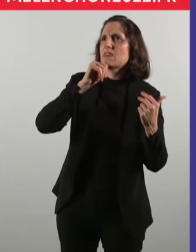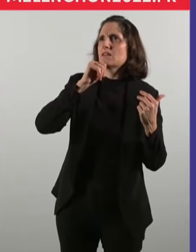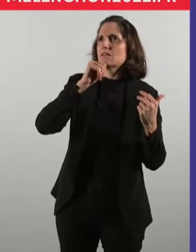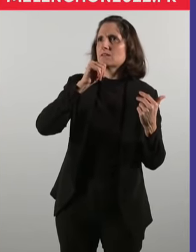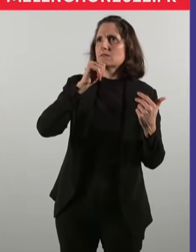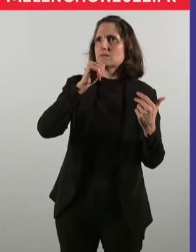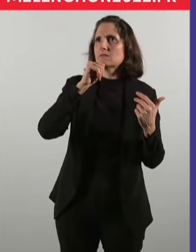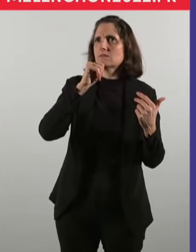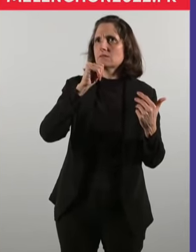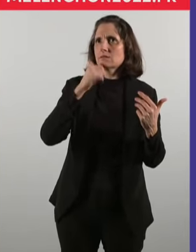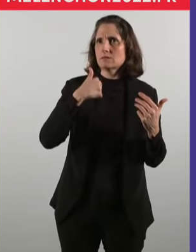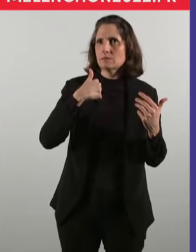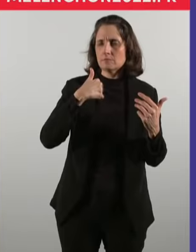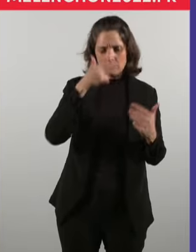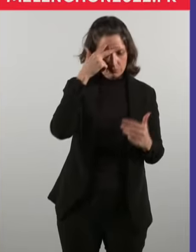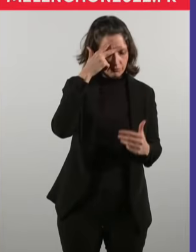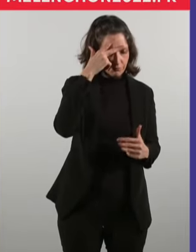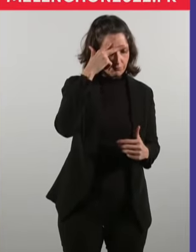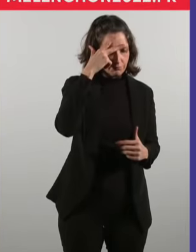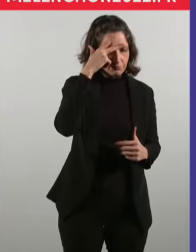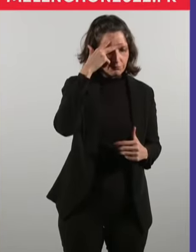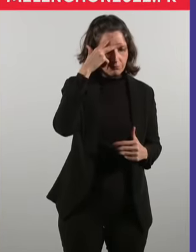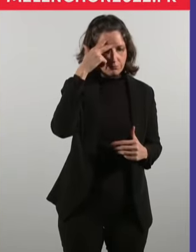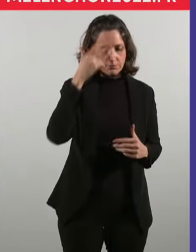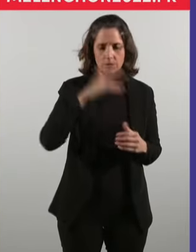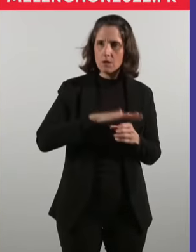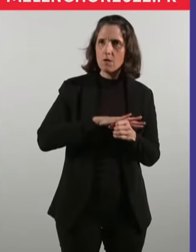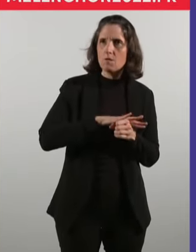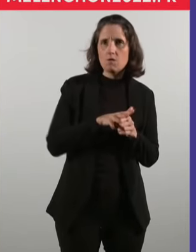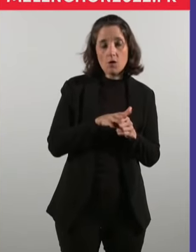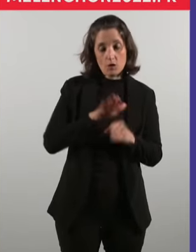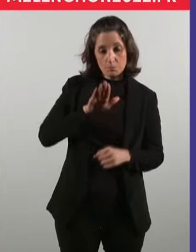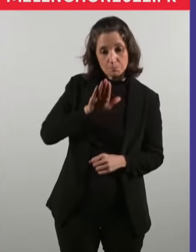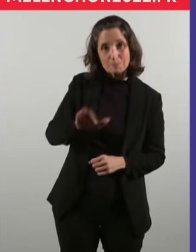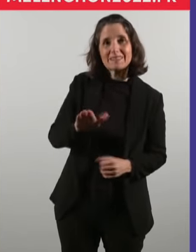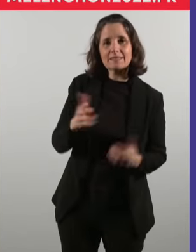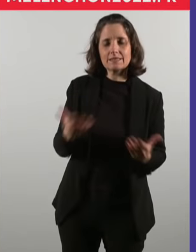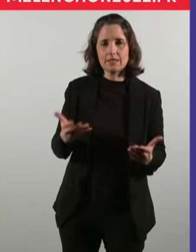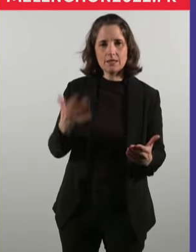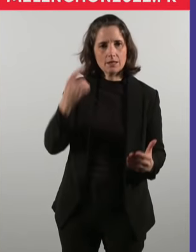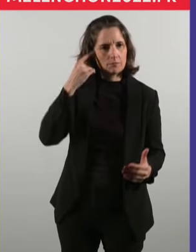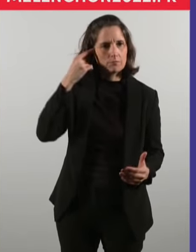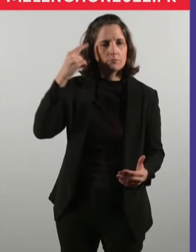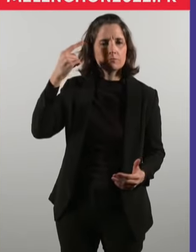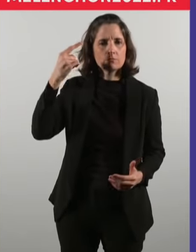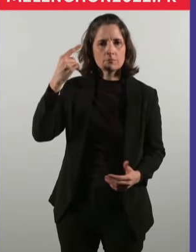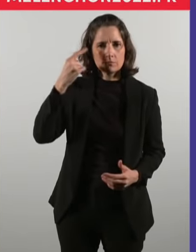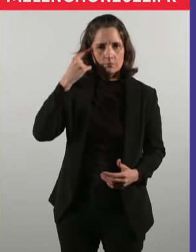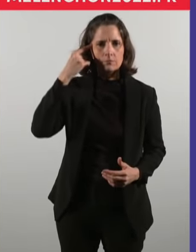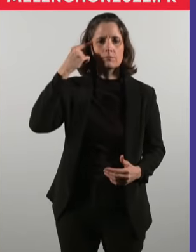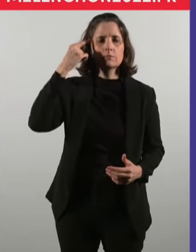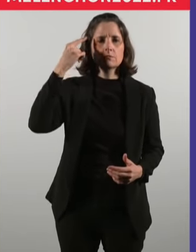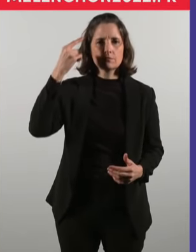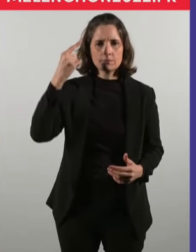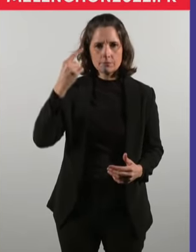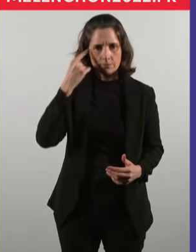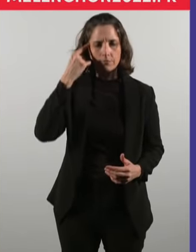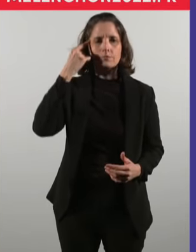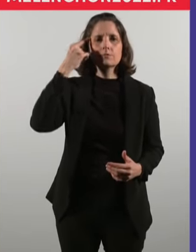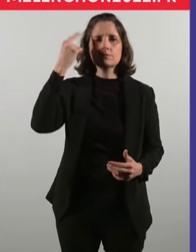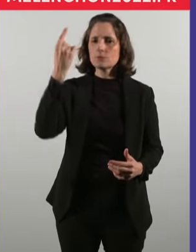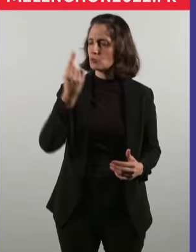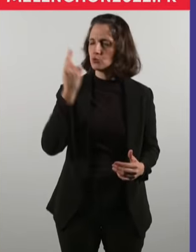moi, le viol avant tout a cette particularité. Il est obsédant. J'y reviens, tout le